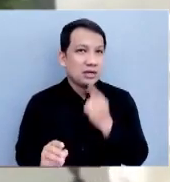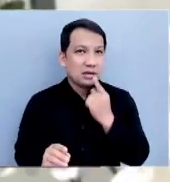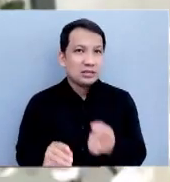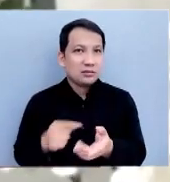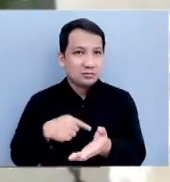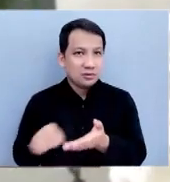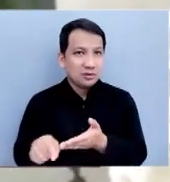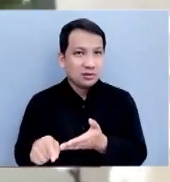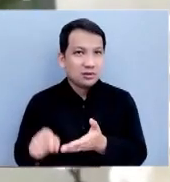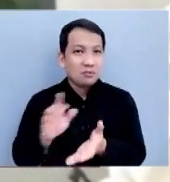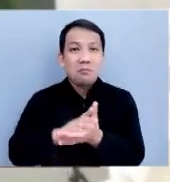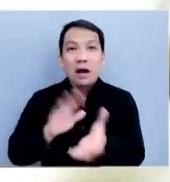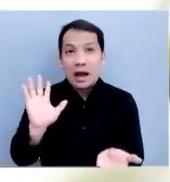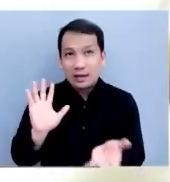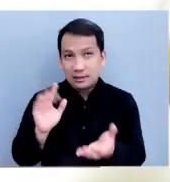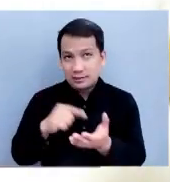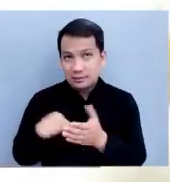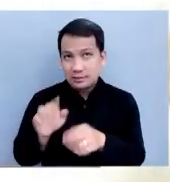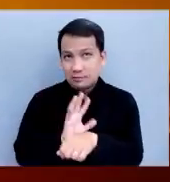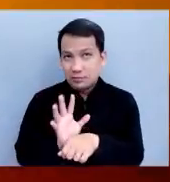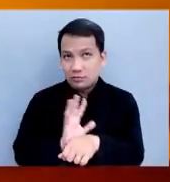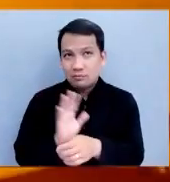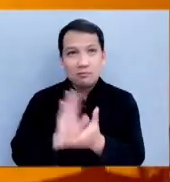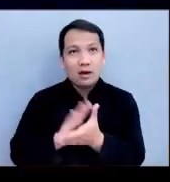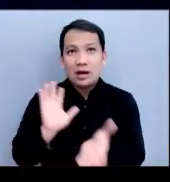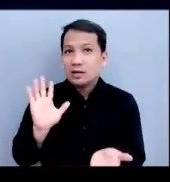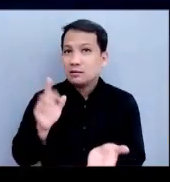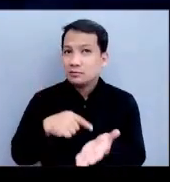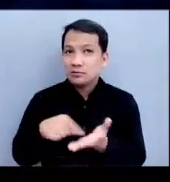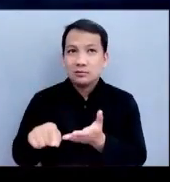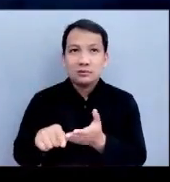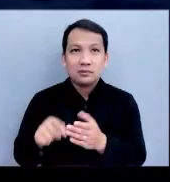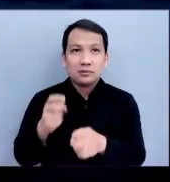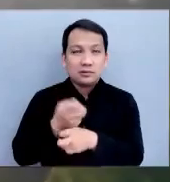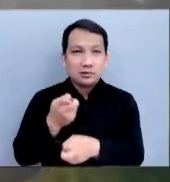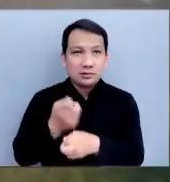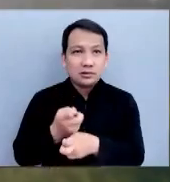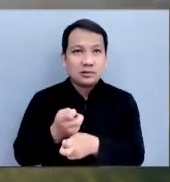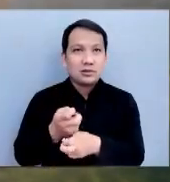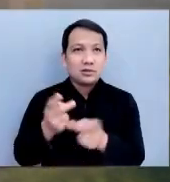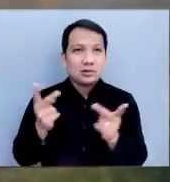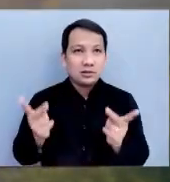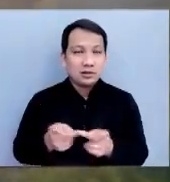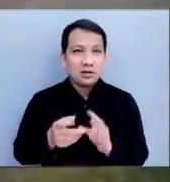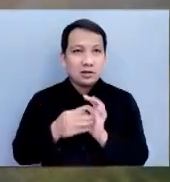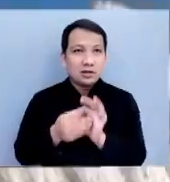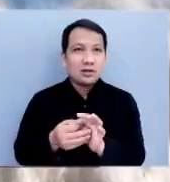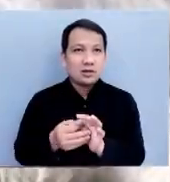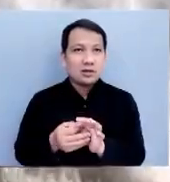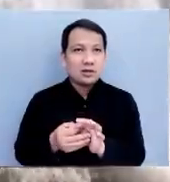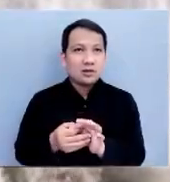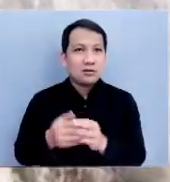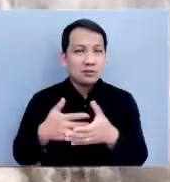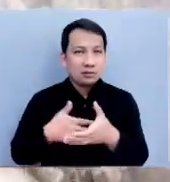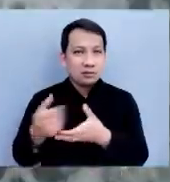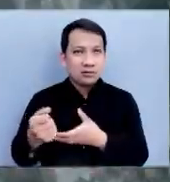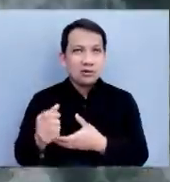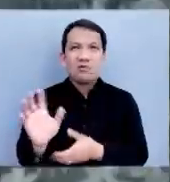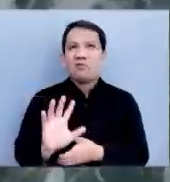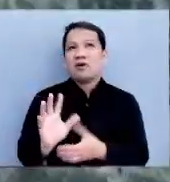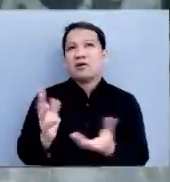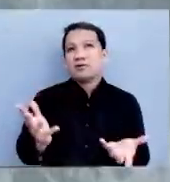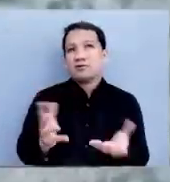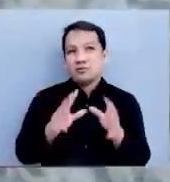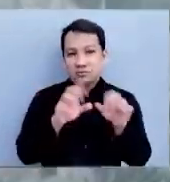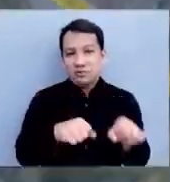babayaran. Dahil mahal gumawa ng pelikula, mahirap gumawa ng mga placement. At pagka nilabas mo na, wala na, huli